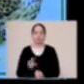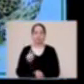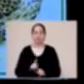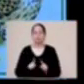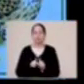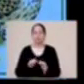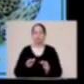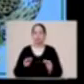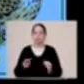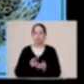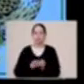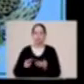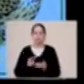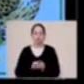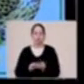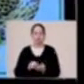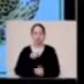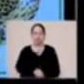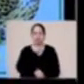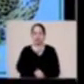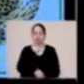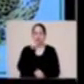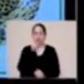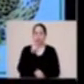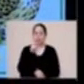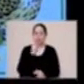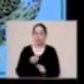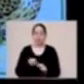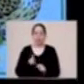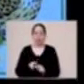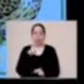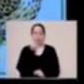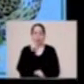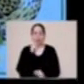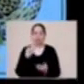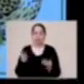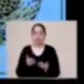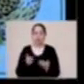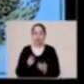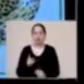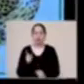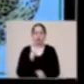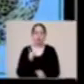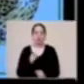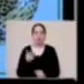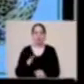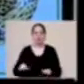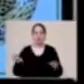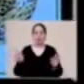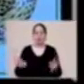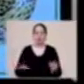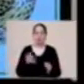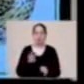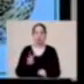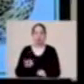Итак, ребята, запишите. Хищные птицы – это птицы, которые охотятся в полете.